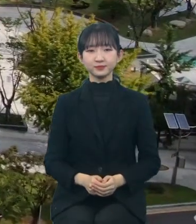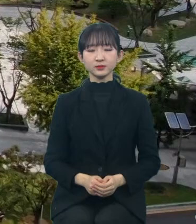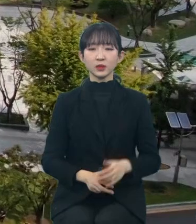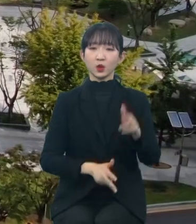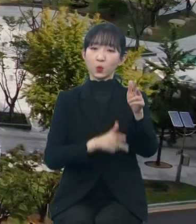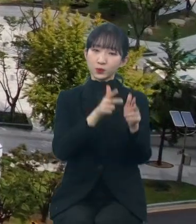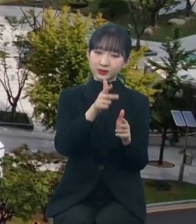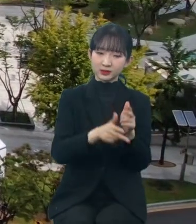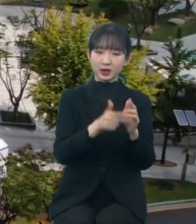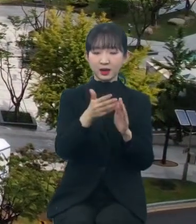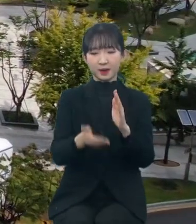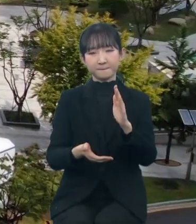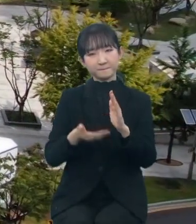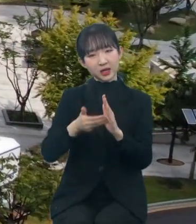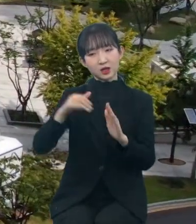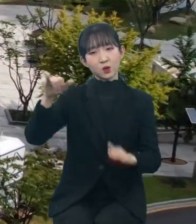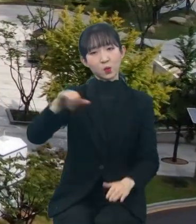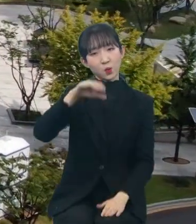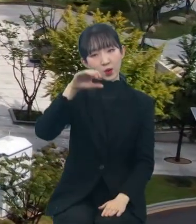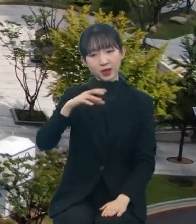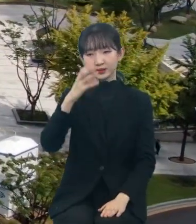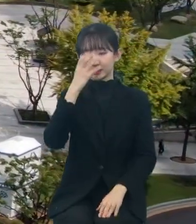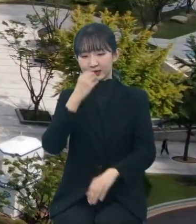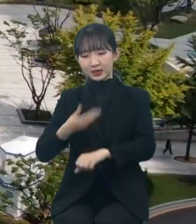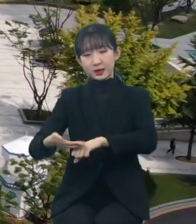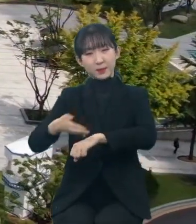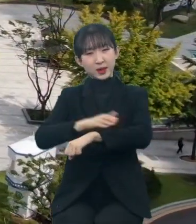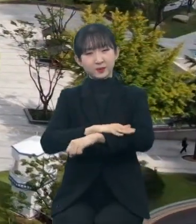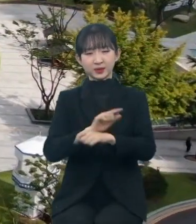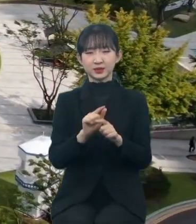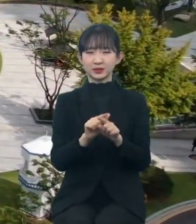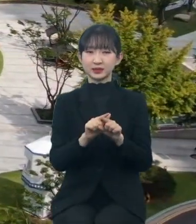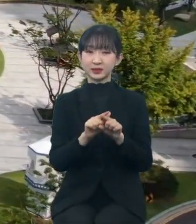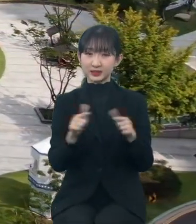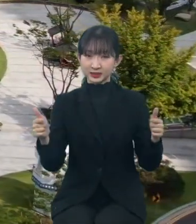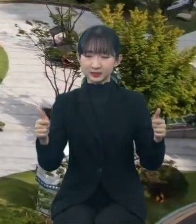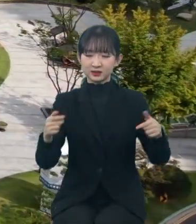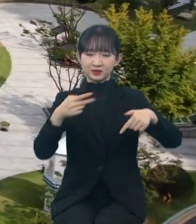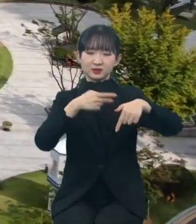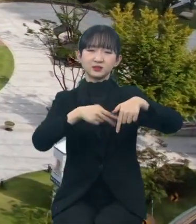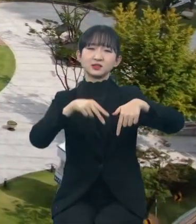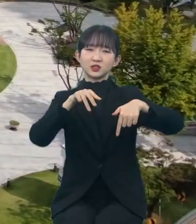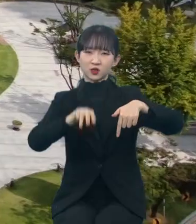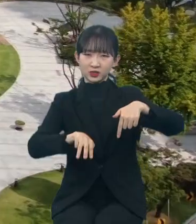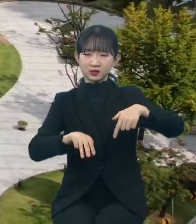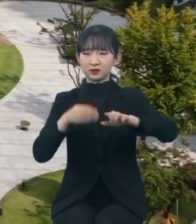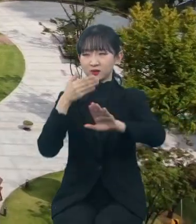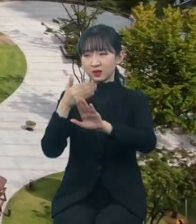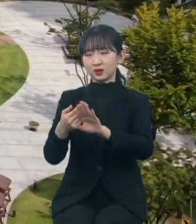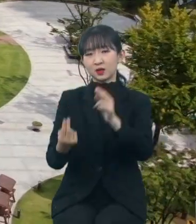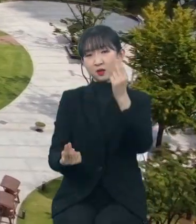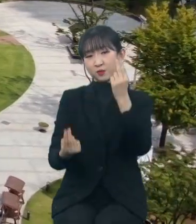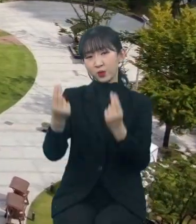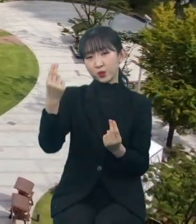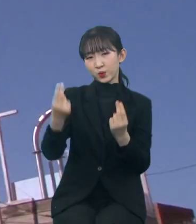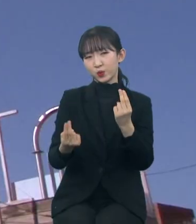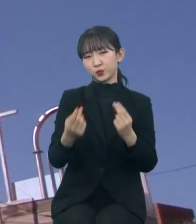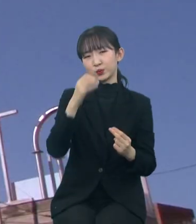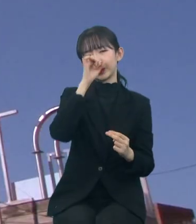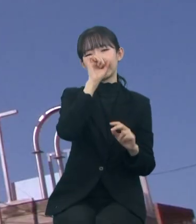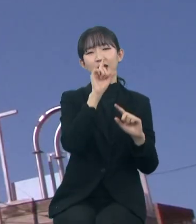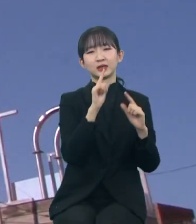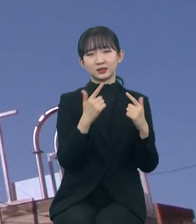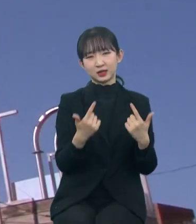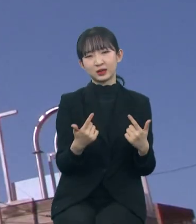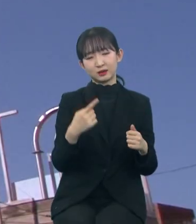공장, 항만, 공항, 매립지 등 지리적 환경적 여건상 대기 환경이 타시도에 비해 열악한 인천시는